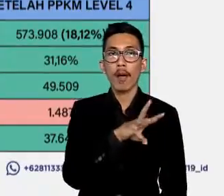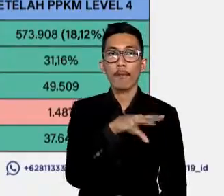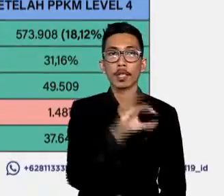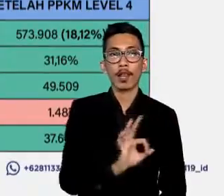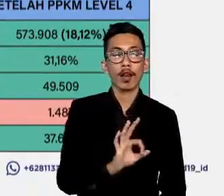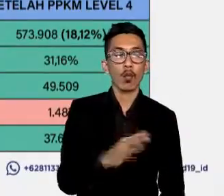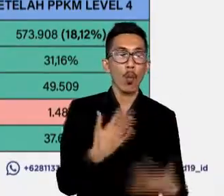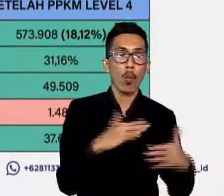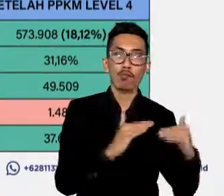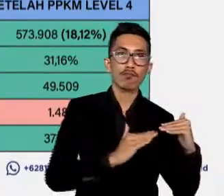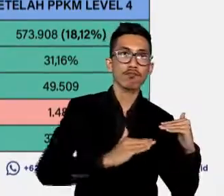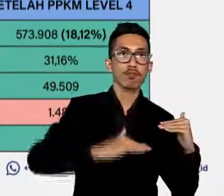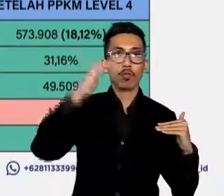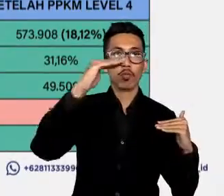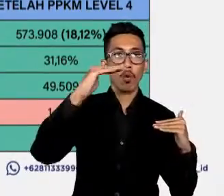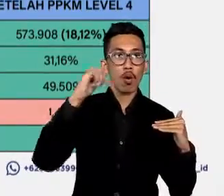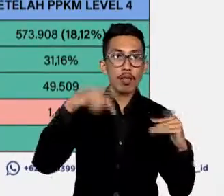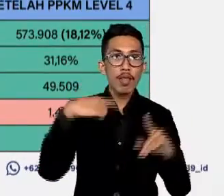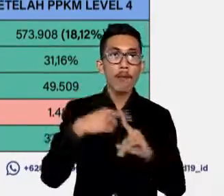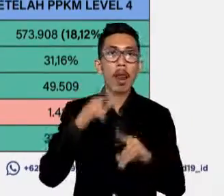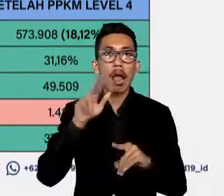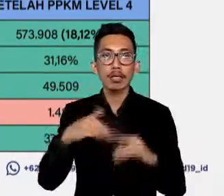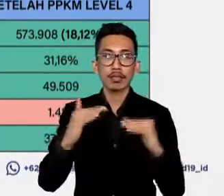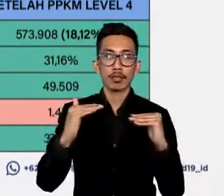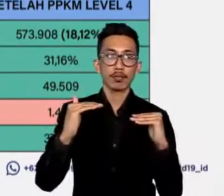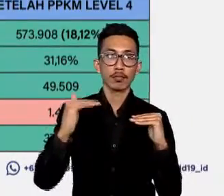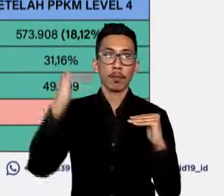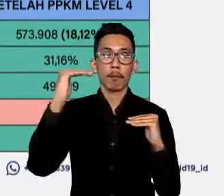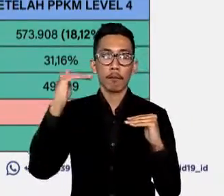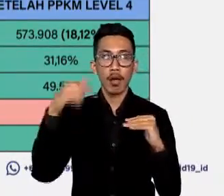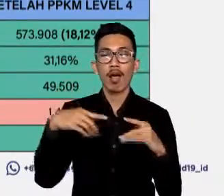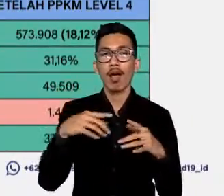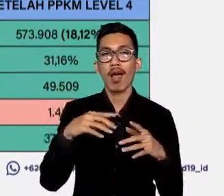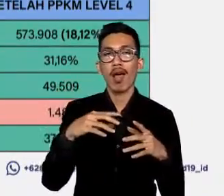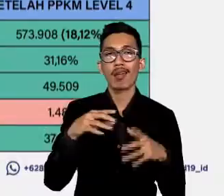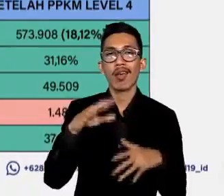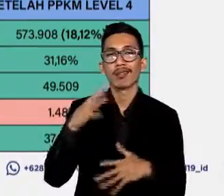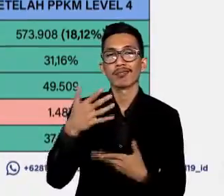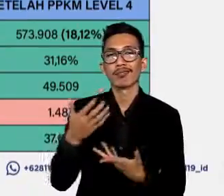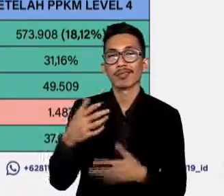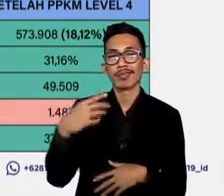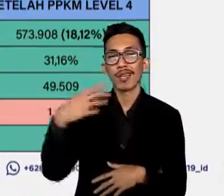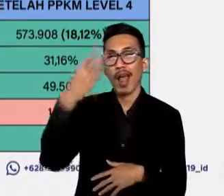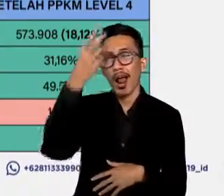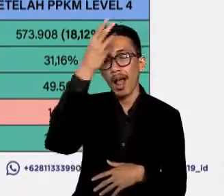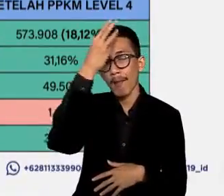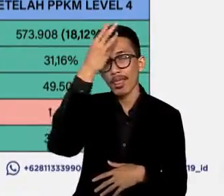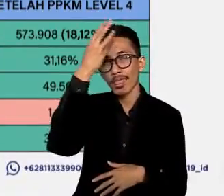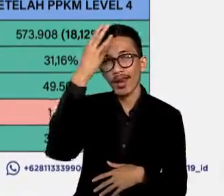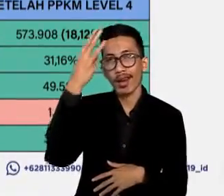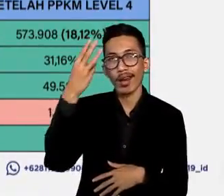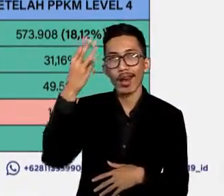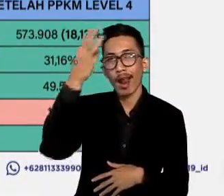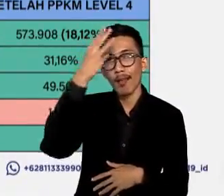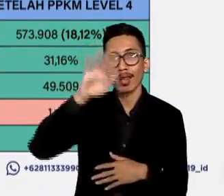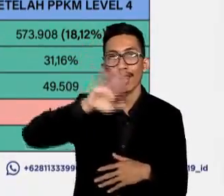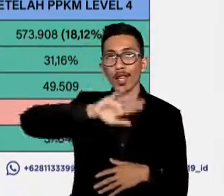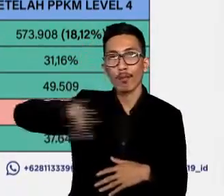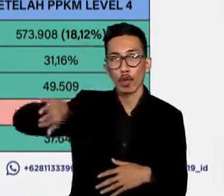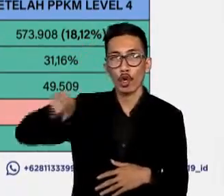kenaikan ini dikontribusikan oleh Kalimantan timur dengan jumlah kasus sebesar